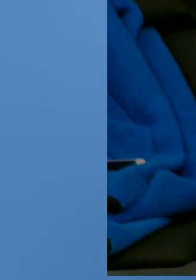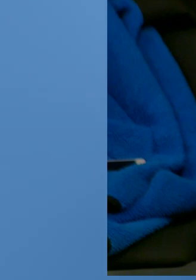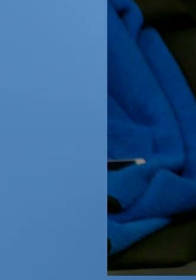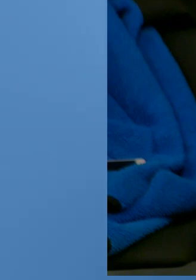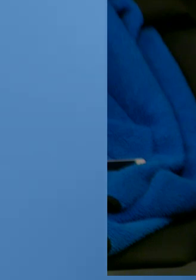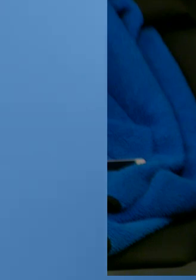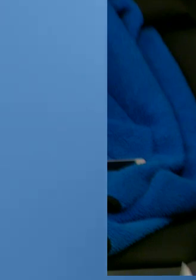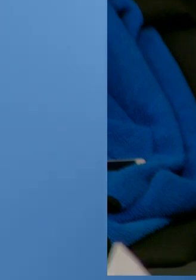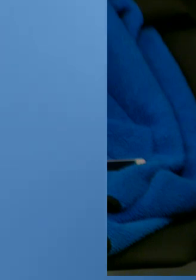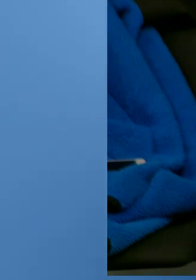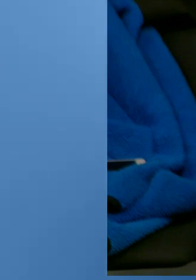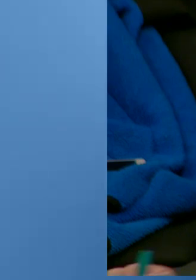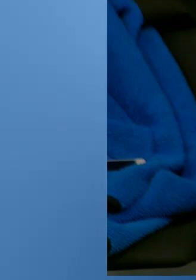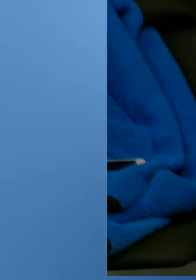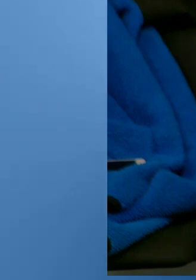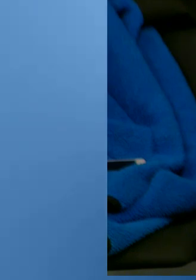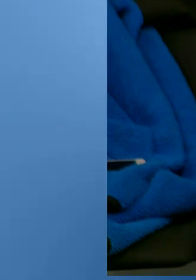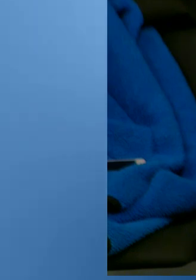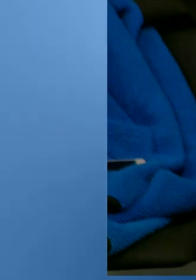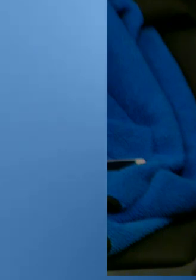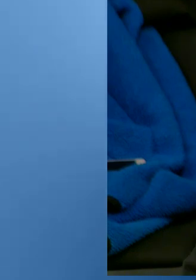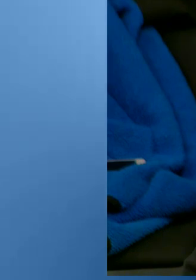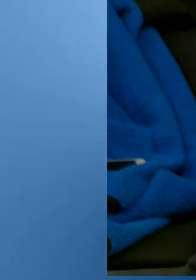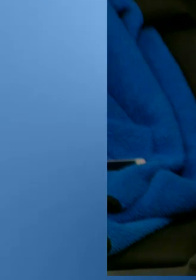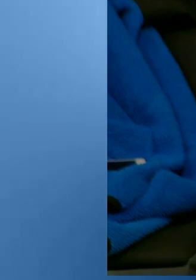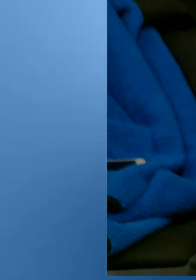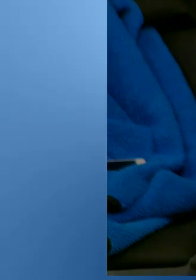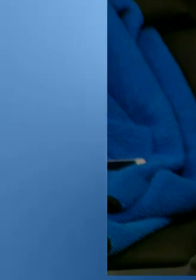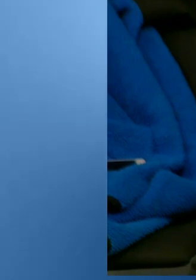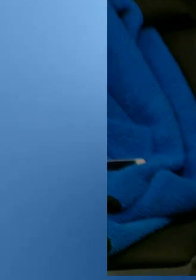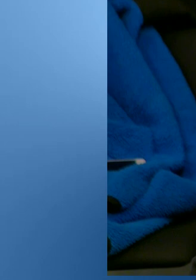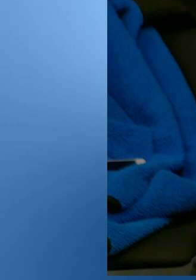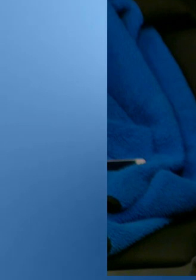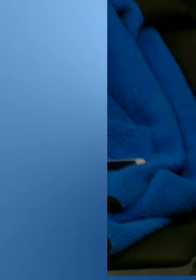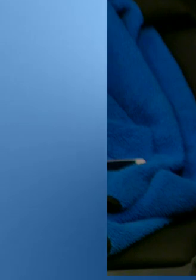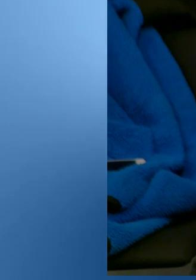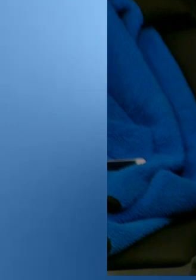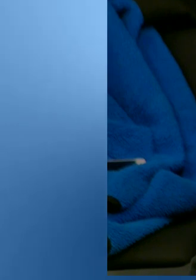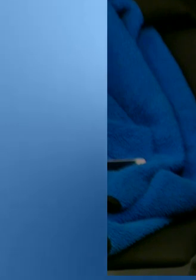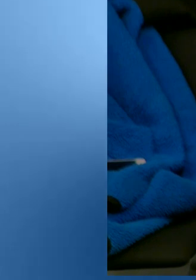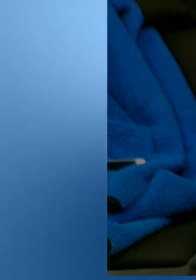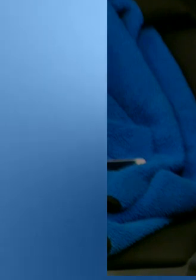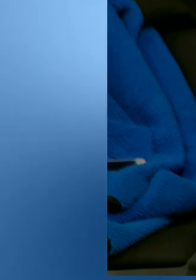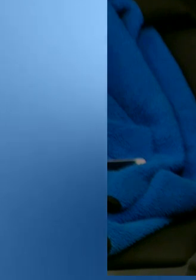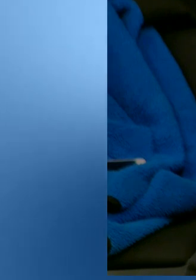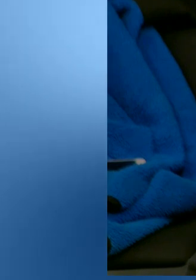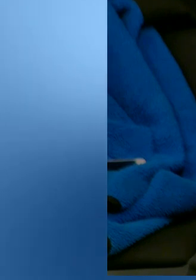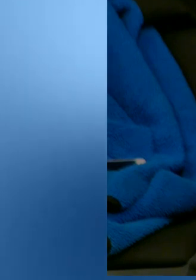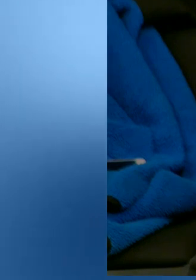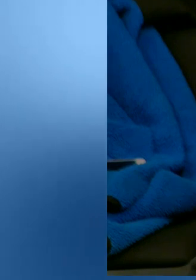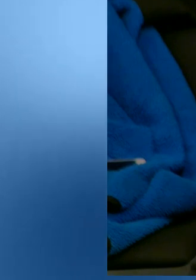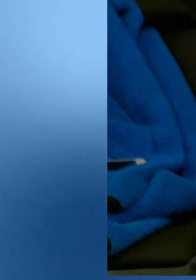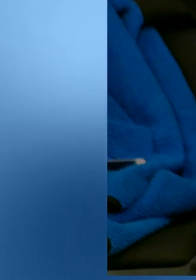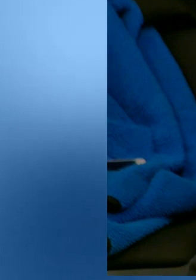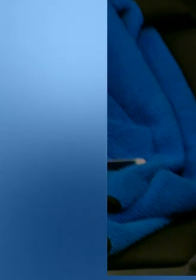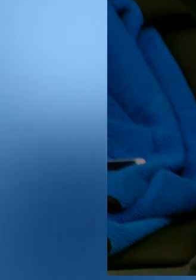euh sont sur des anticipations euh et pour l'instant nous sommes encore en train de verser des subventions en tout cas en 2023